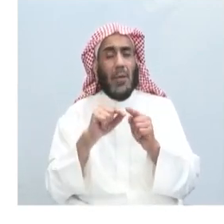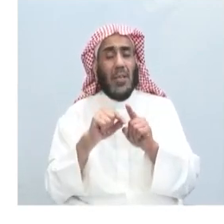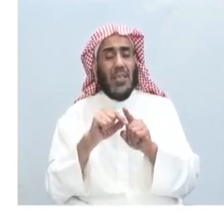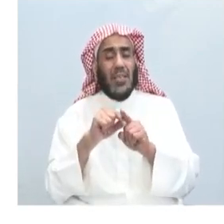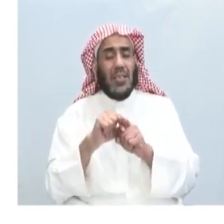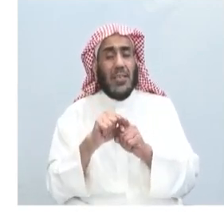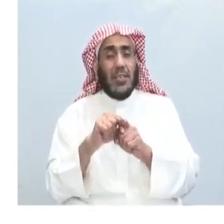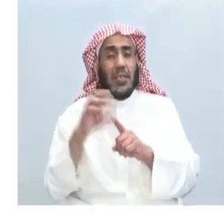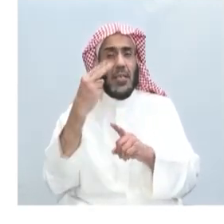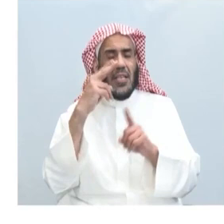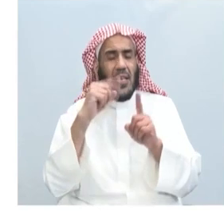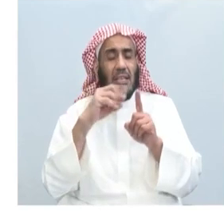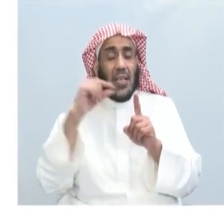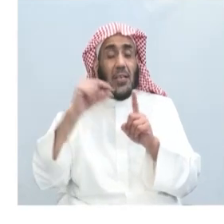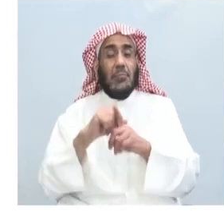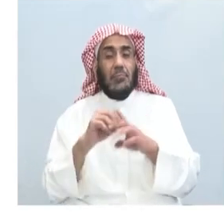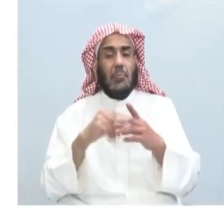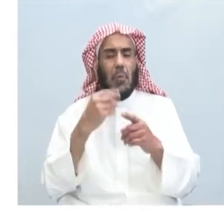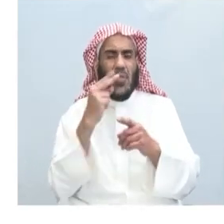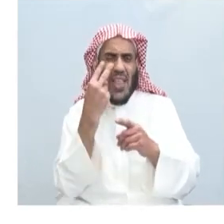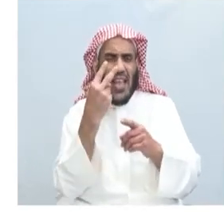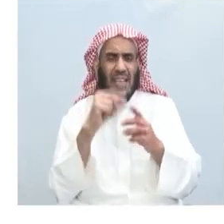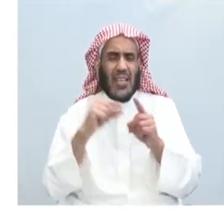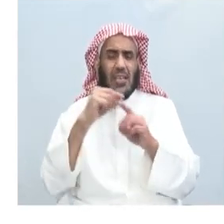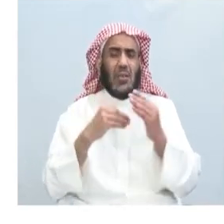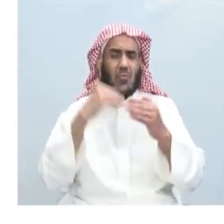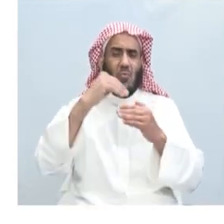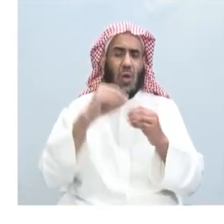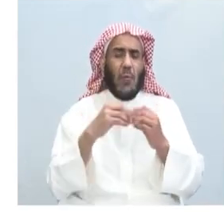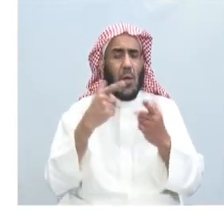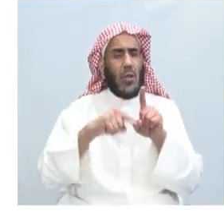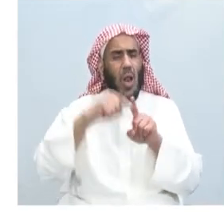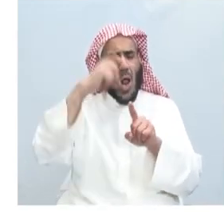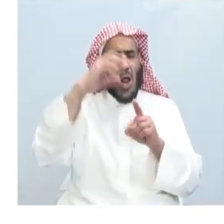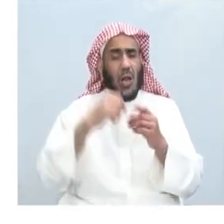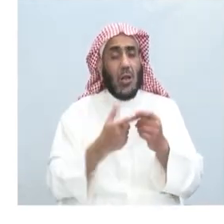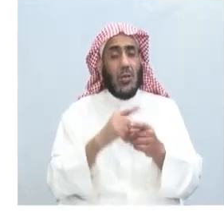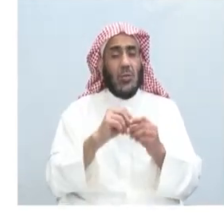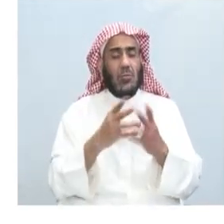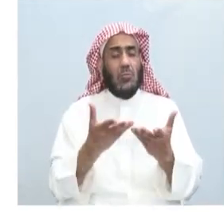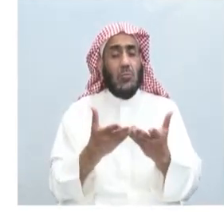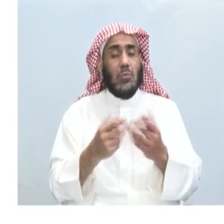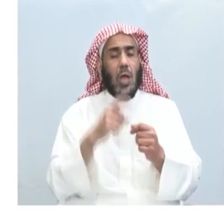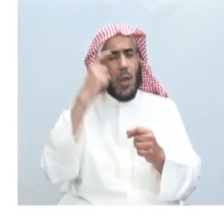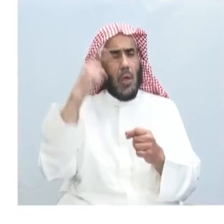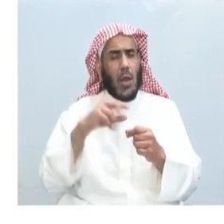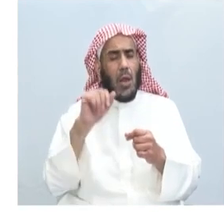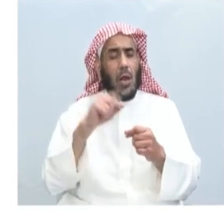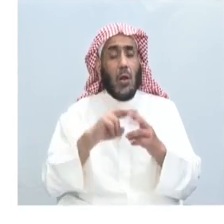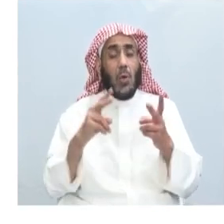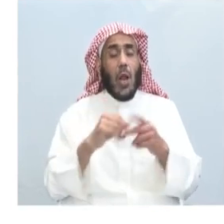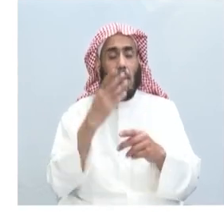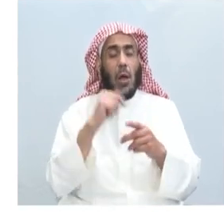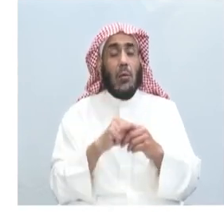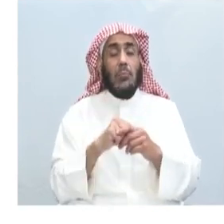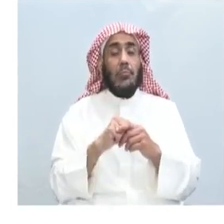بمقدار اين درجه سليلوزيه بمقدار درجه السزيه فما كميه الحراره التي اكتسبتها تلك العينه اذا علمت الحراره النوعيه للماء